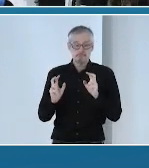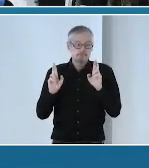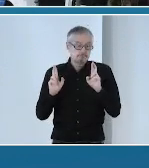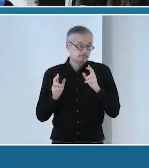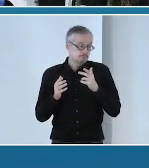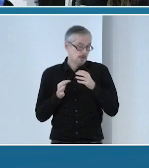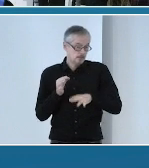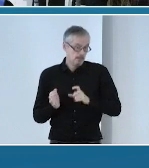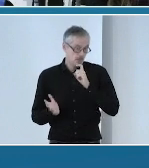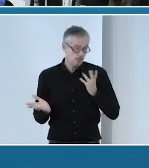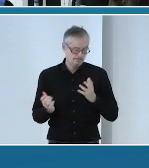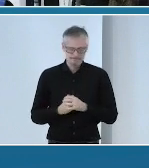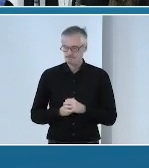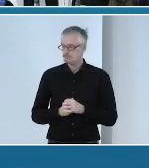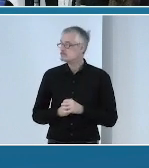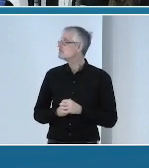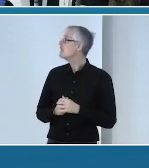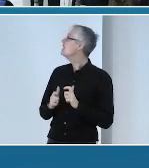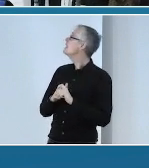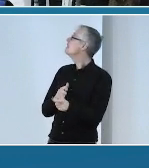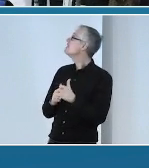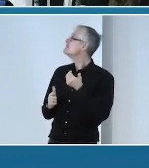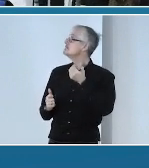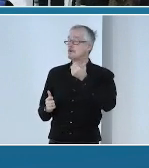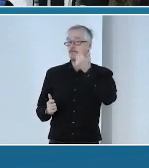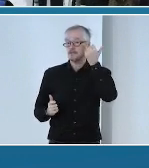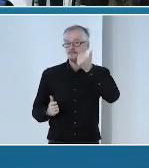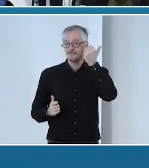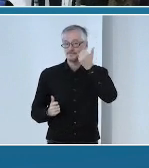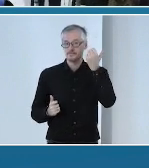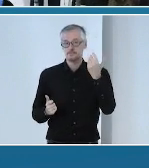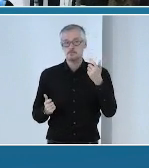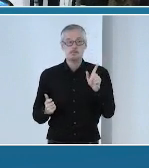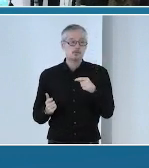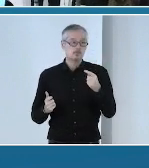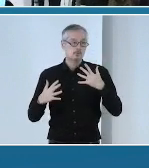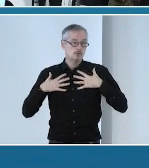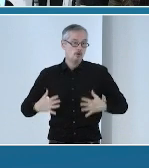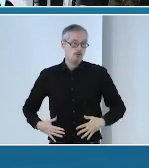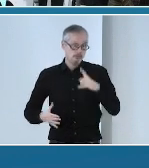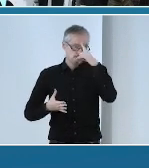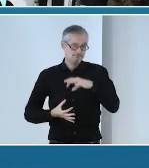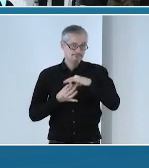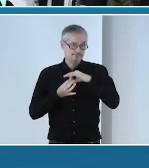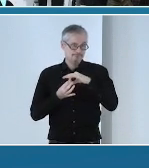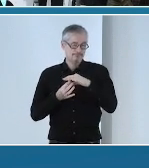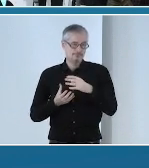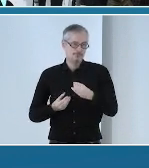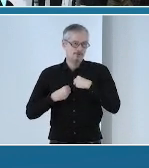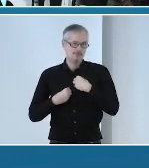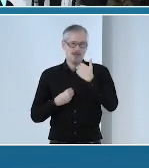Alors, les processus affectifs, l'affectivité et les mouvements du corps sont interconnectés. On le